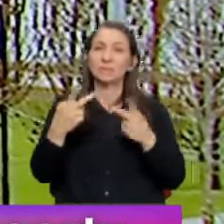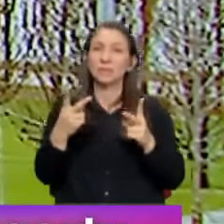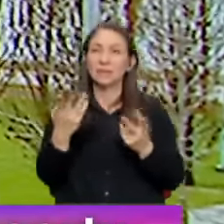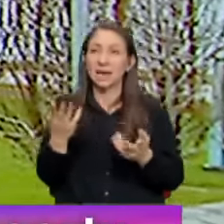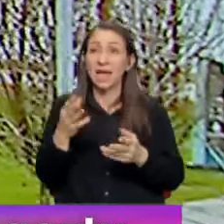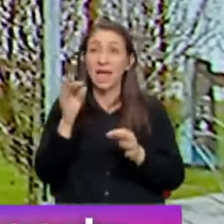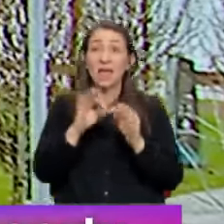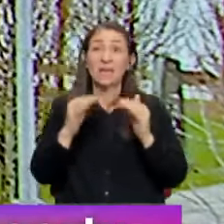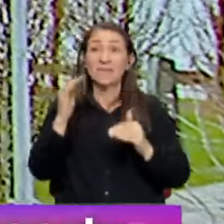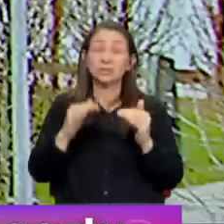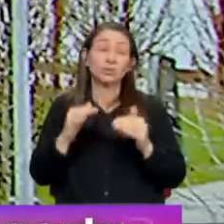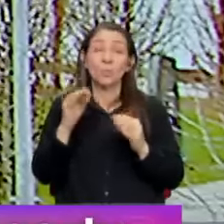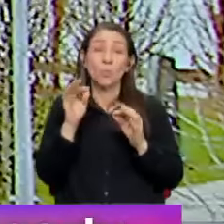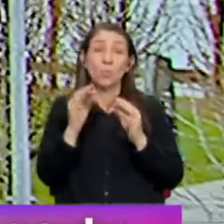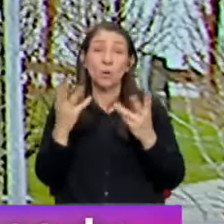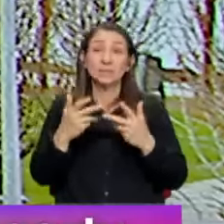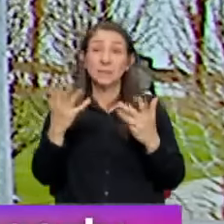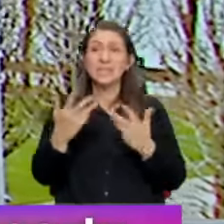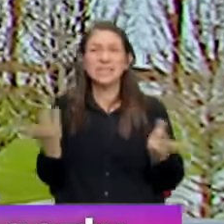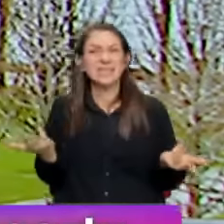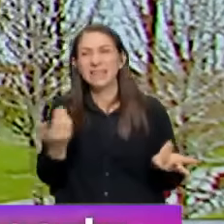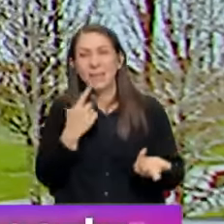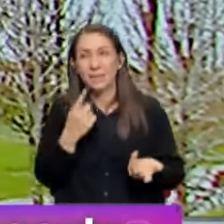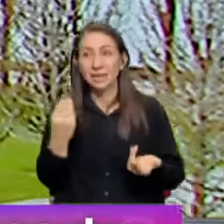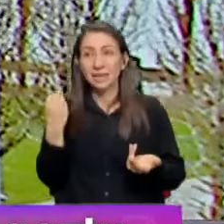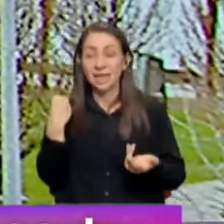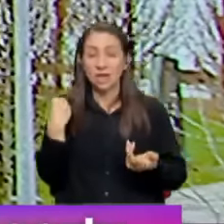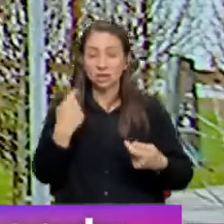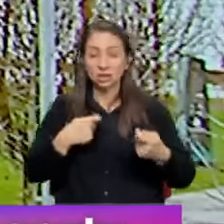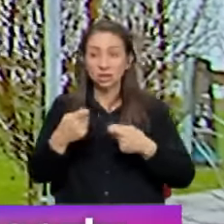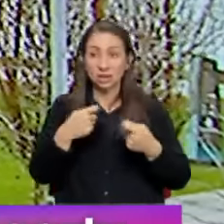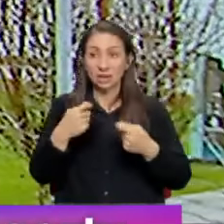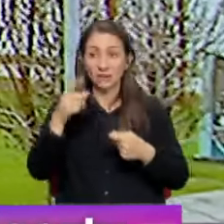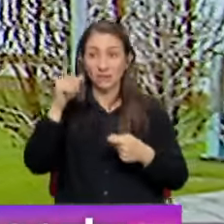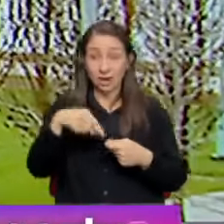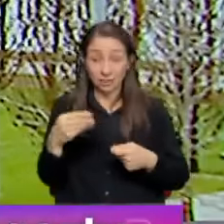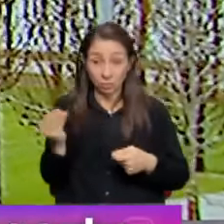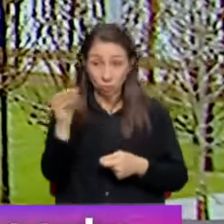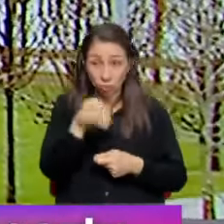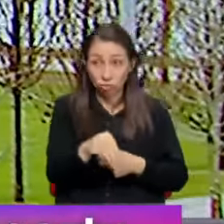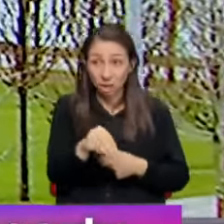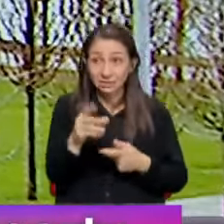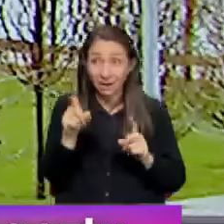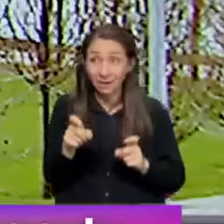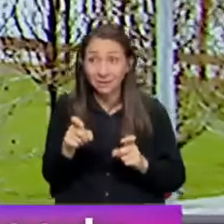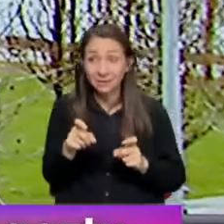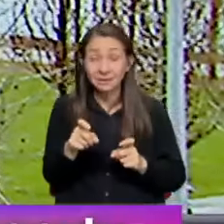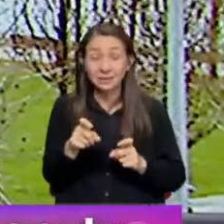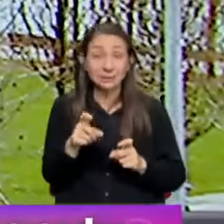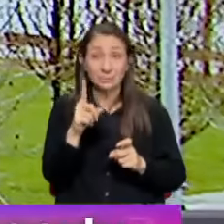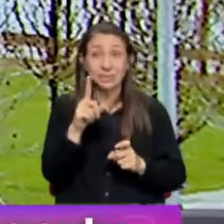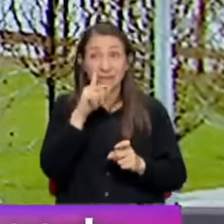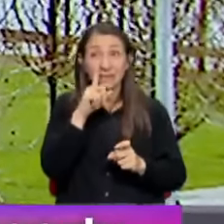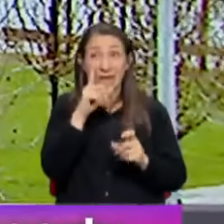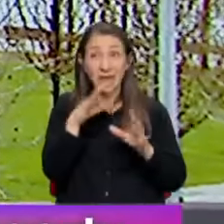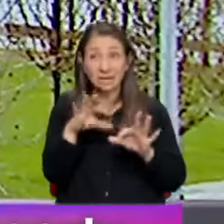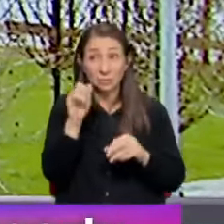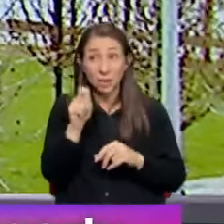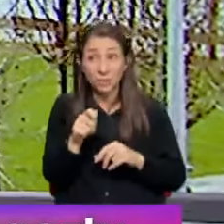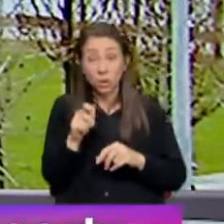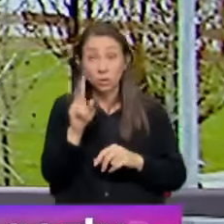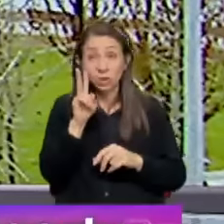paylaşabilirler. Enflasyon muhasebesi ne demek? Yeni yeni şirketlerin önüne vergiler mi gelecek? Bir Nisan hazırlığı mı